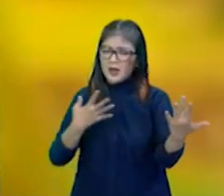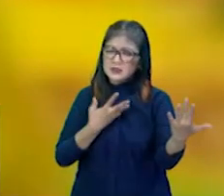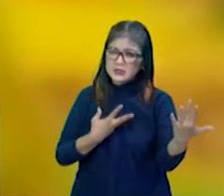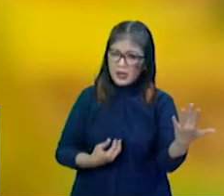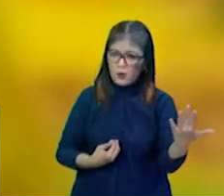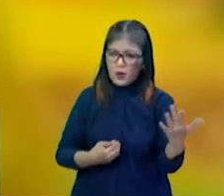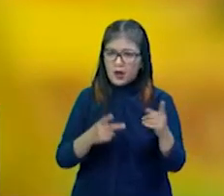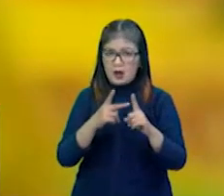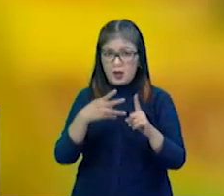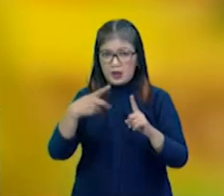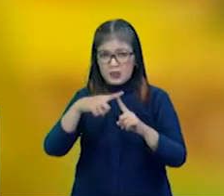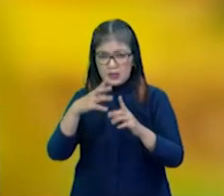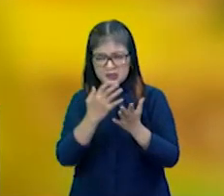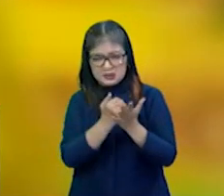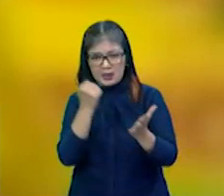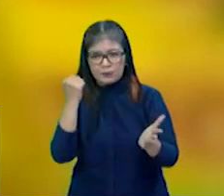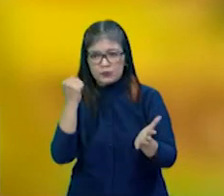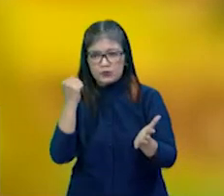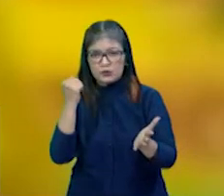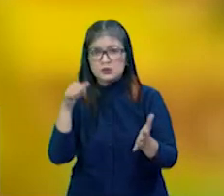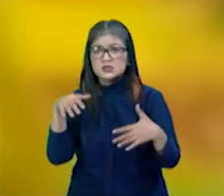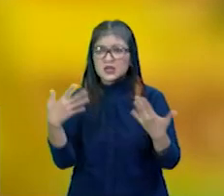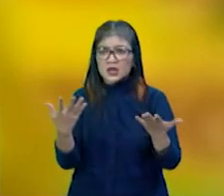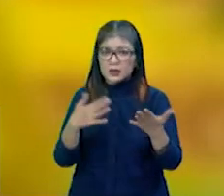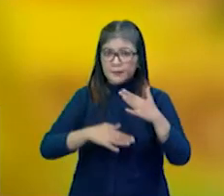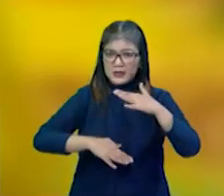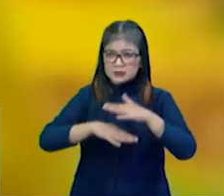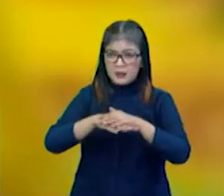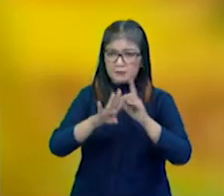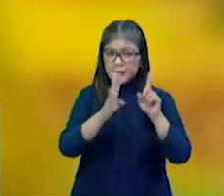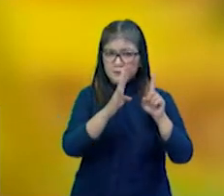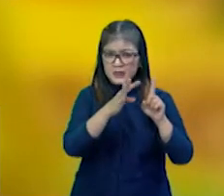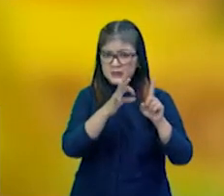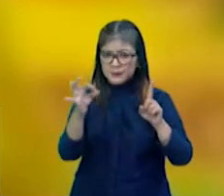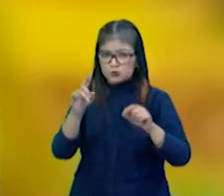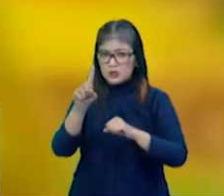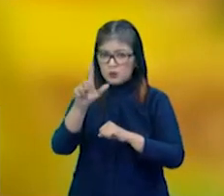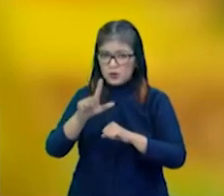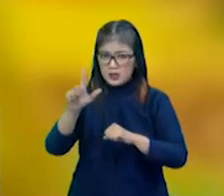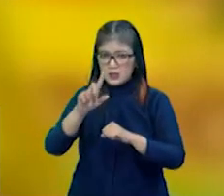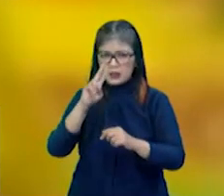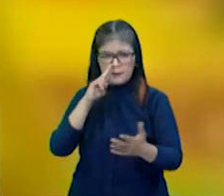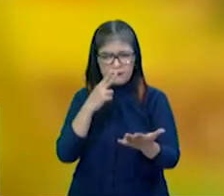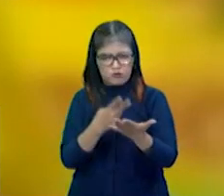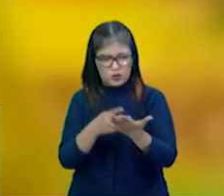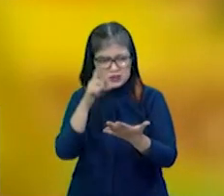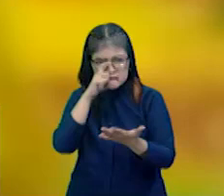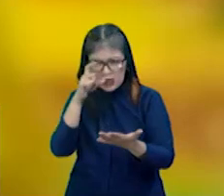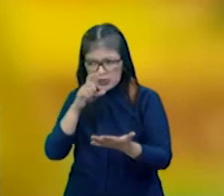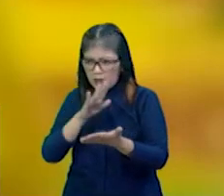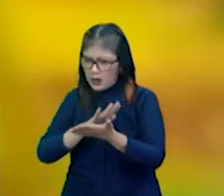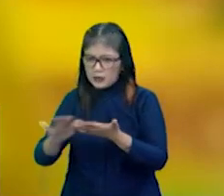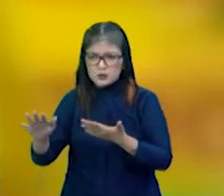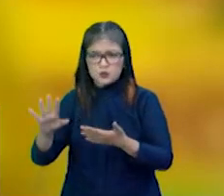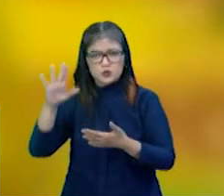dicabut, harga tertinggi untuk minyak goreng kemasan Rp14.000 per liter. Namun faktanya terjadi kelangkaan minyak goreng sehingga pemerintah